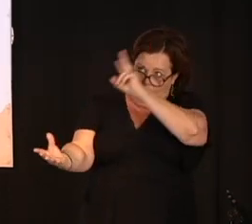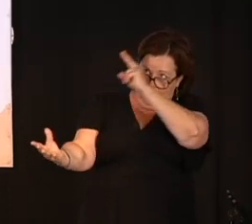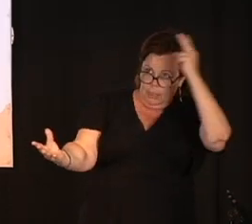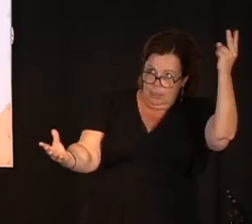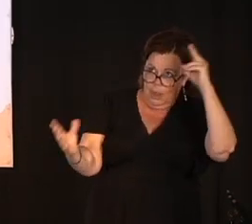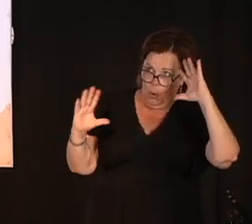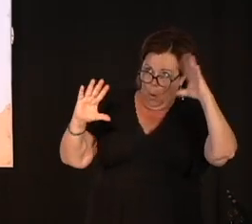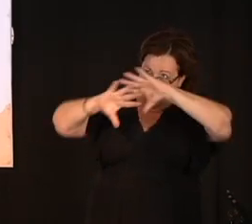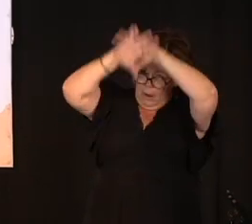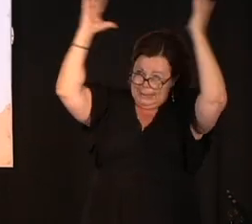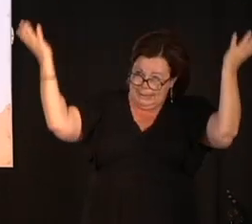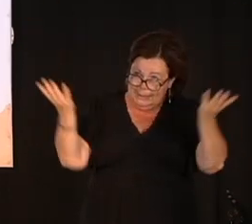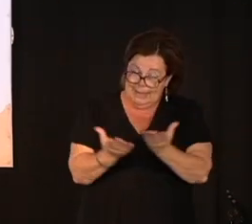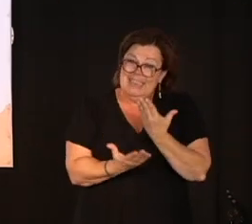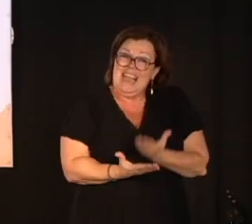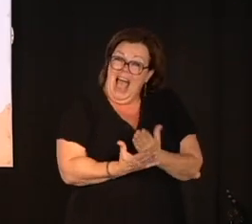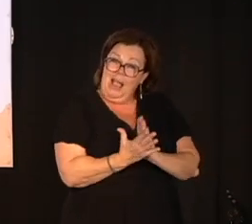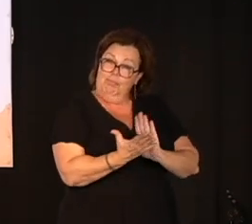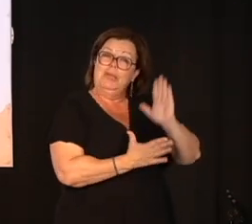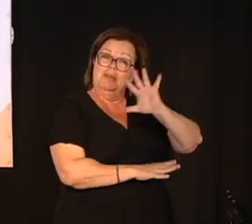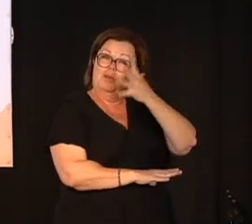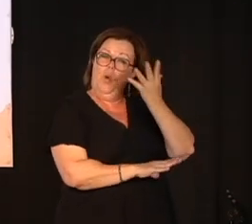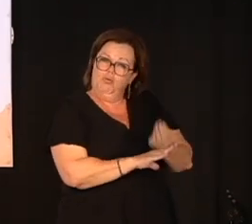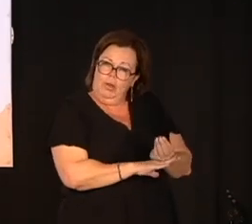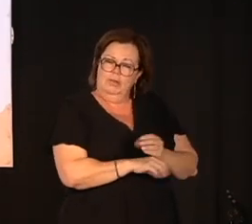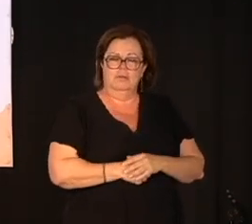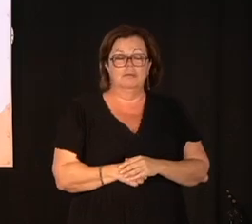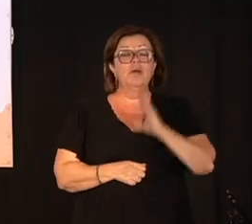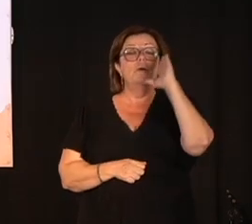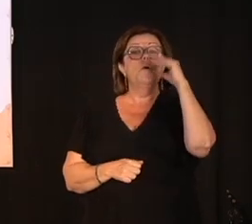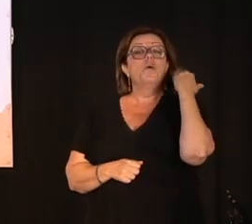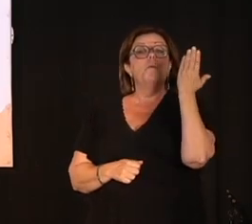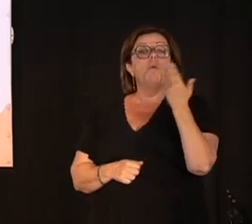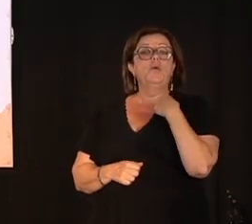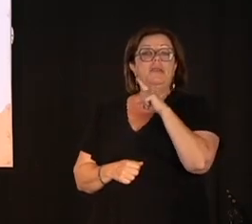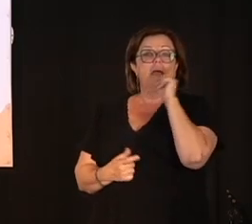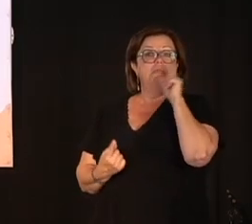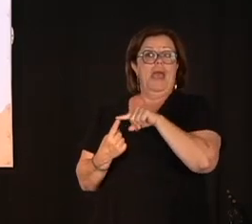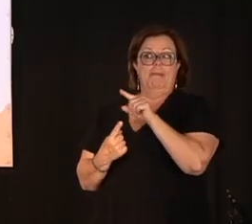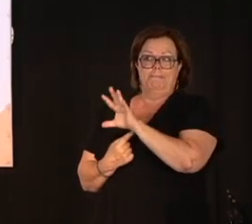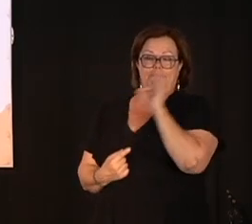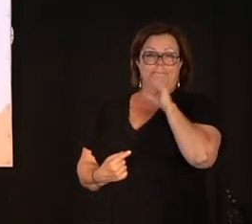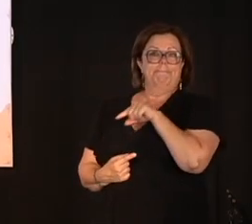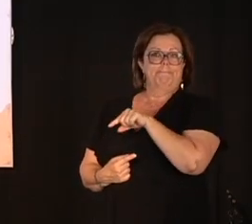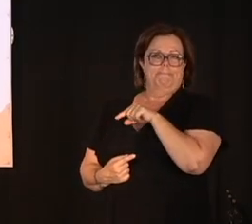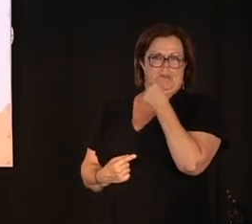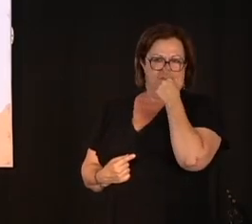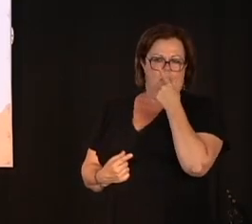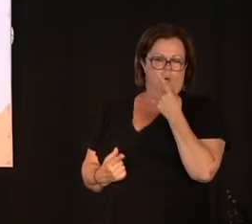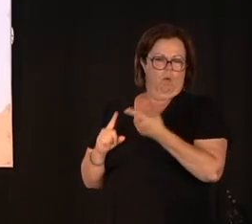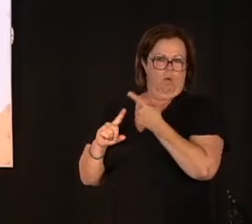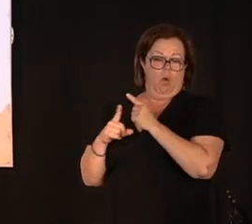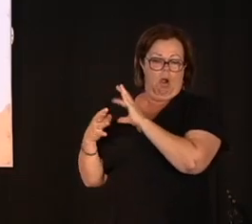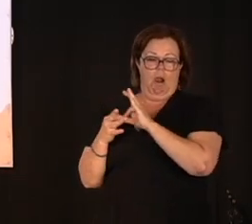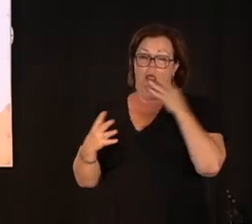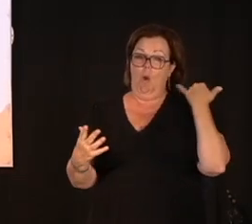Et j'ai trouvé que cette thématique-là était d'autant plus intéressante aujourd'hui où nous traversons une crise